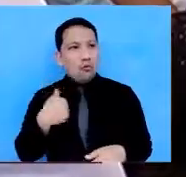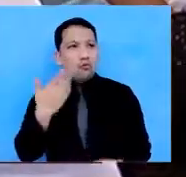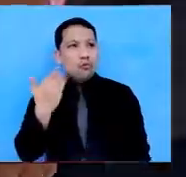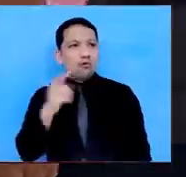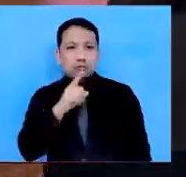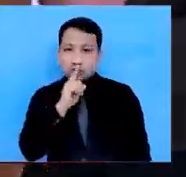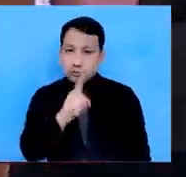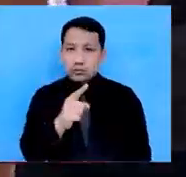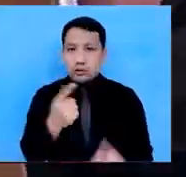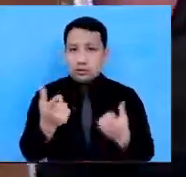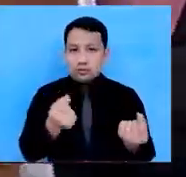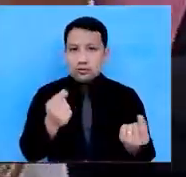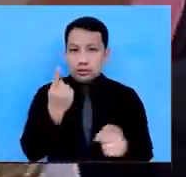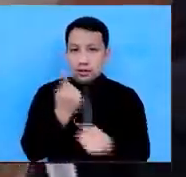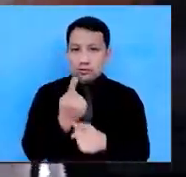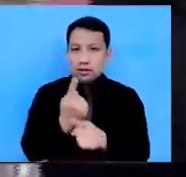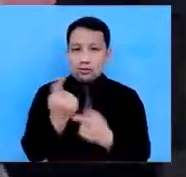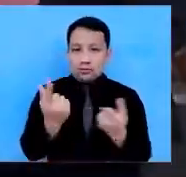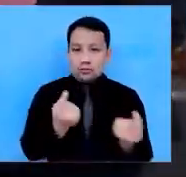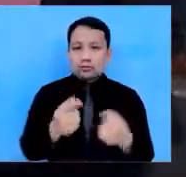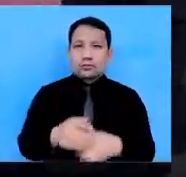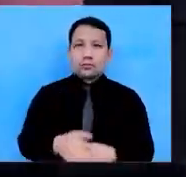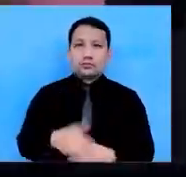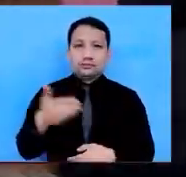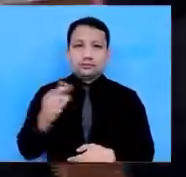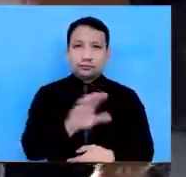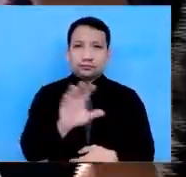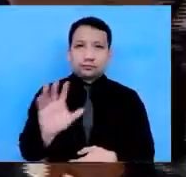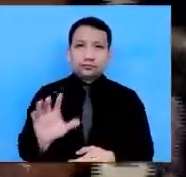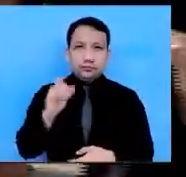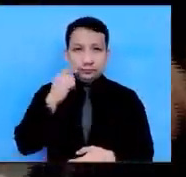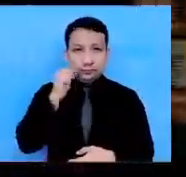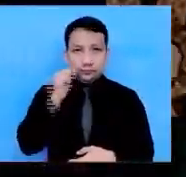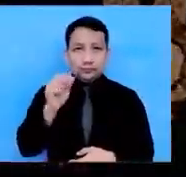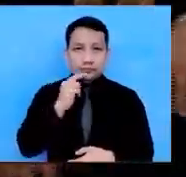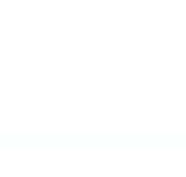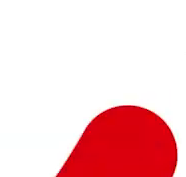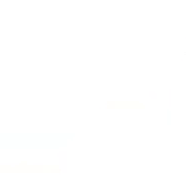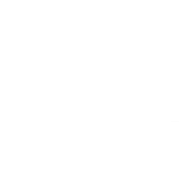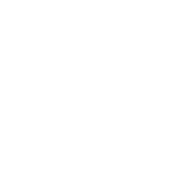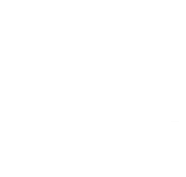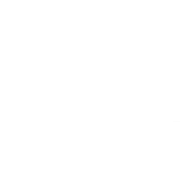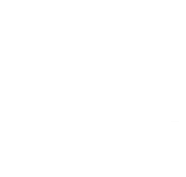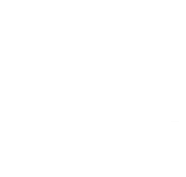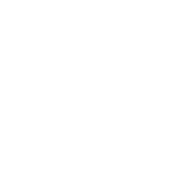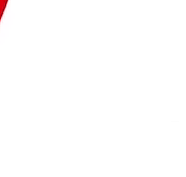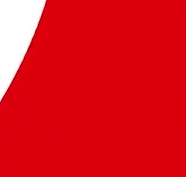doing. Nagbabalita mula sa frontline, Jem Avancenia, News 5.